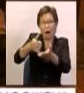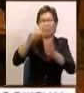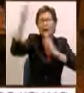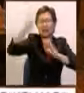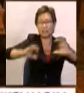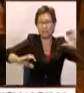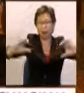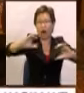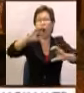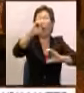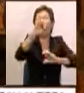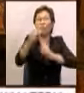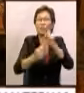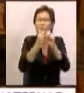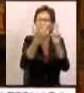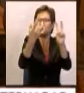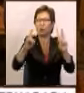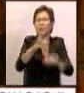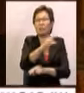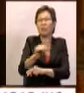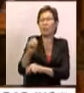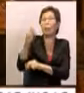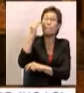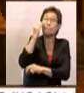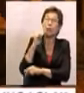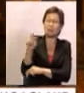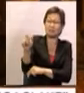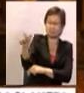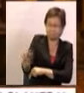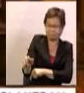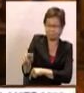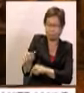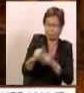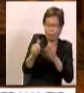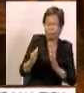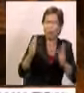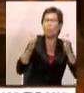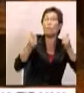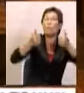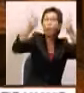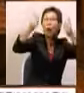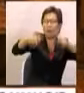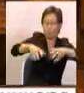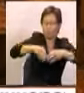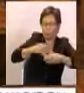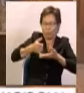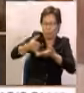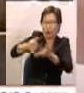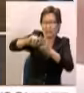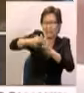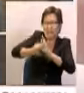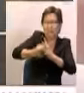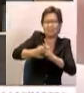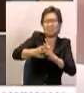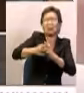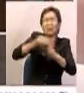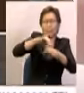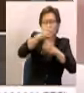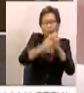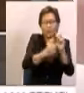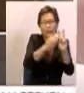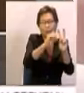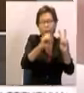Year 2018 dan Tun merupakan pemimpin negara pertama menerima anugerah ini sejak ia mula diperkenalkan pada